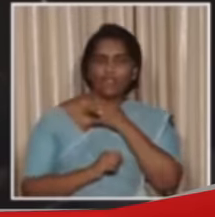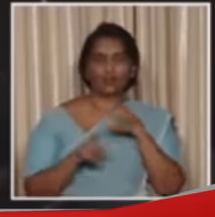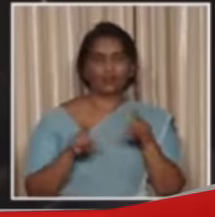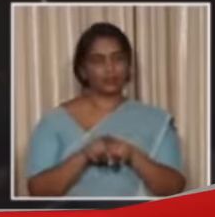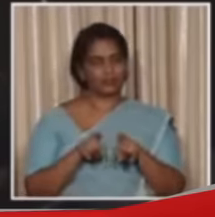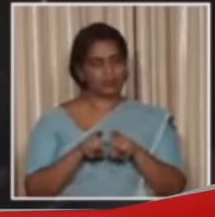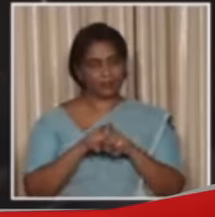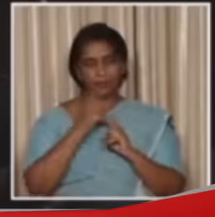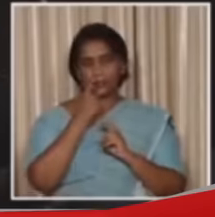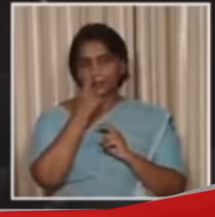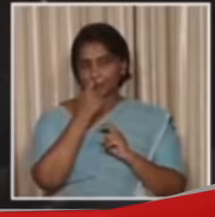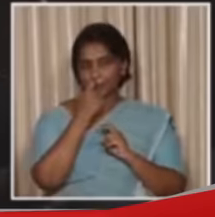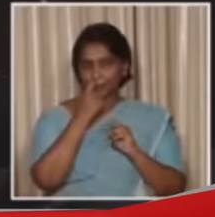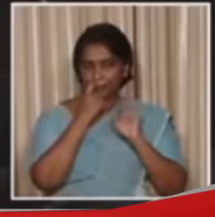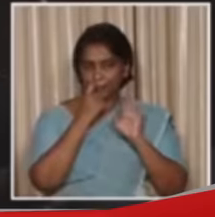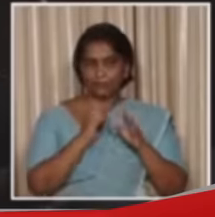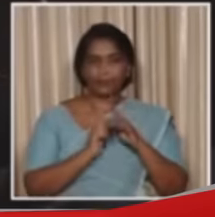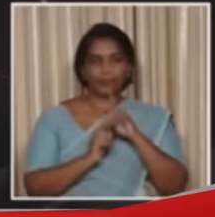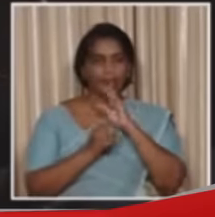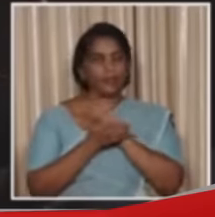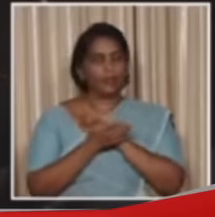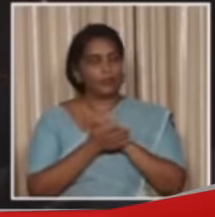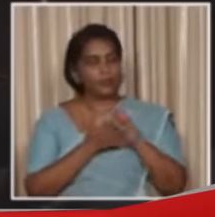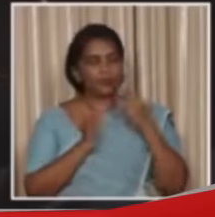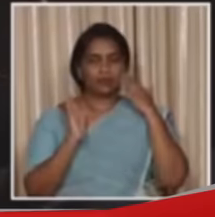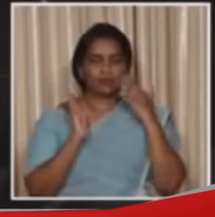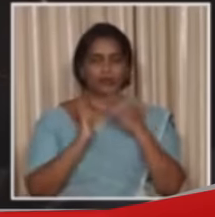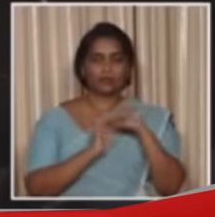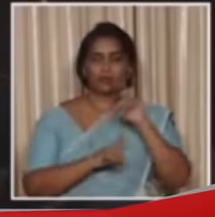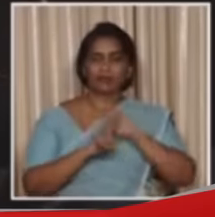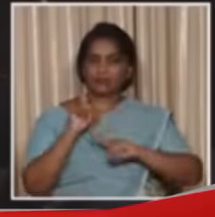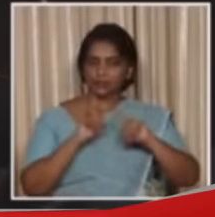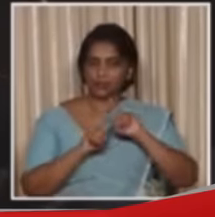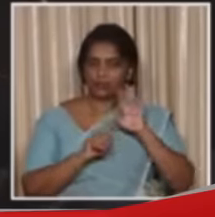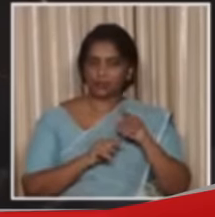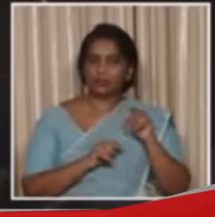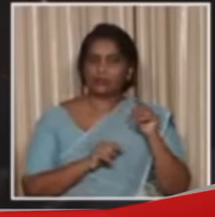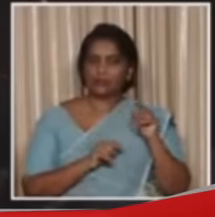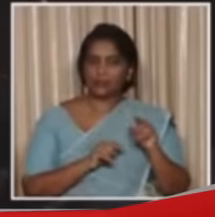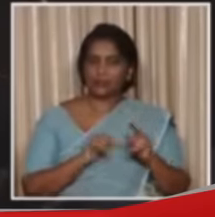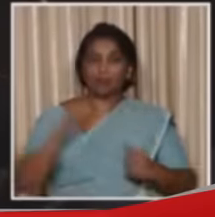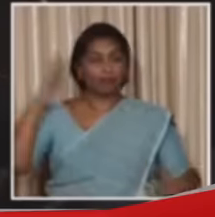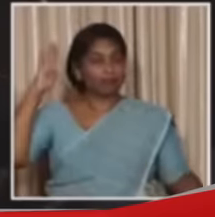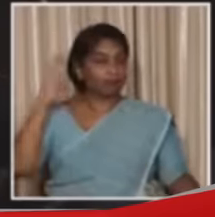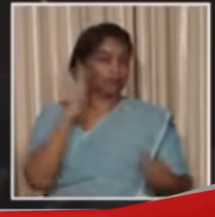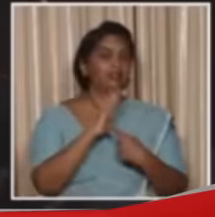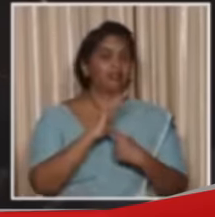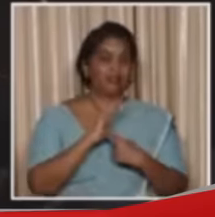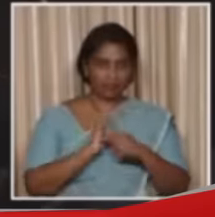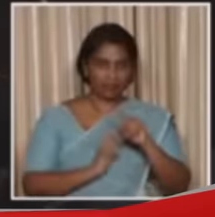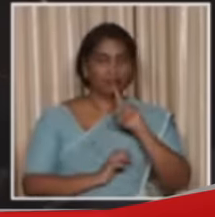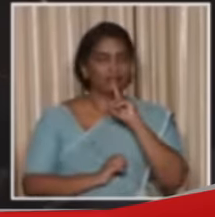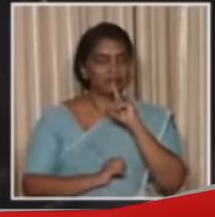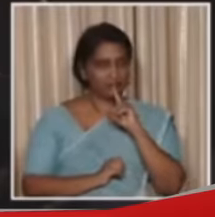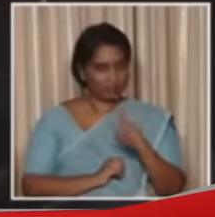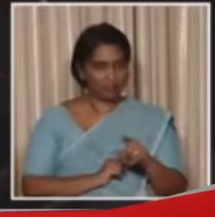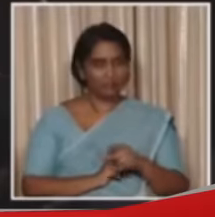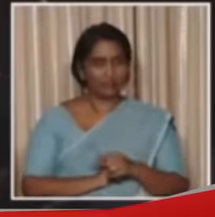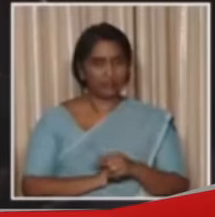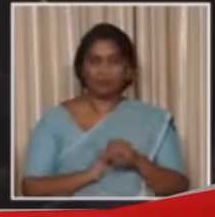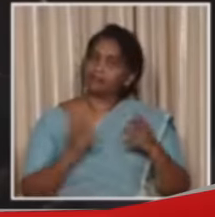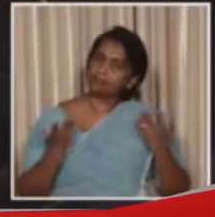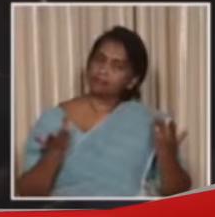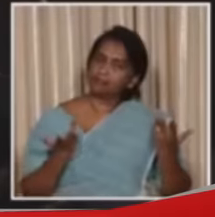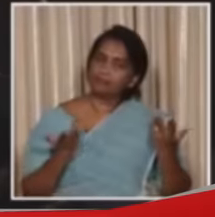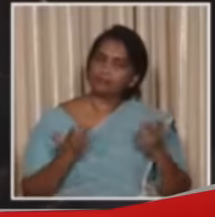සහගතයි. එතකොට අවිහිංසාවාදය ගැන කතා කරන අතර උල තියන්න කියලාත් යෝජනා කරනකොට එහෙම